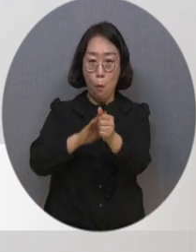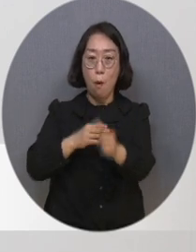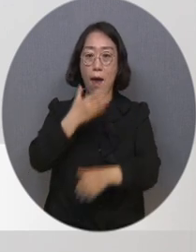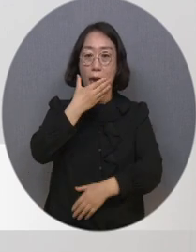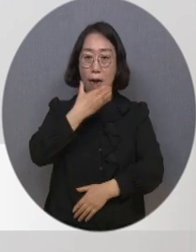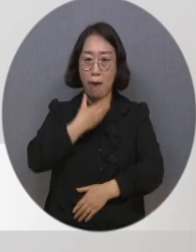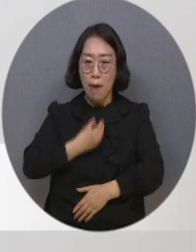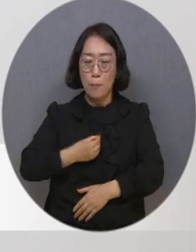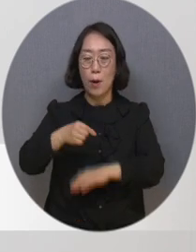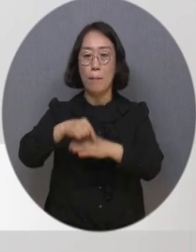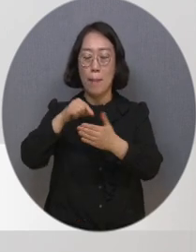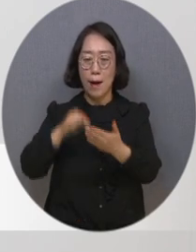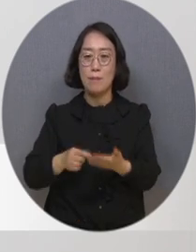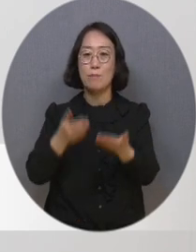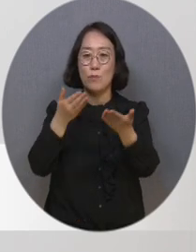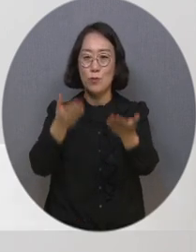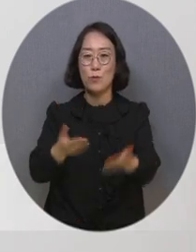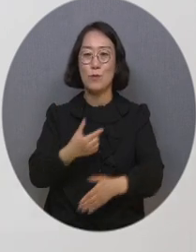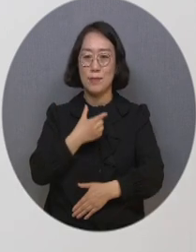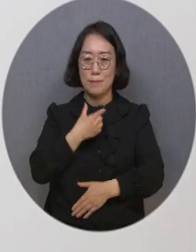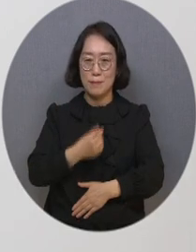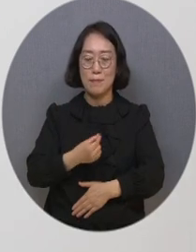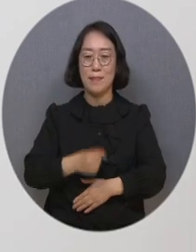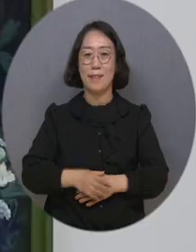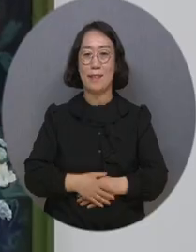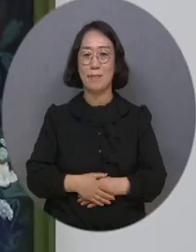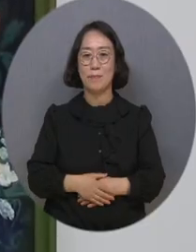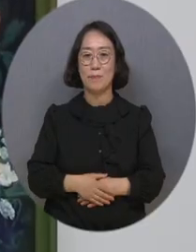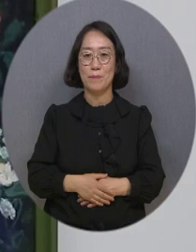행복한 마음이었으면 하는 바램입니다